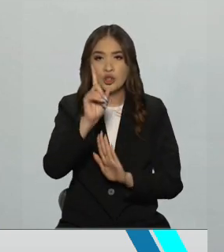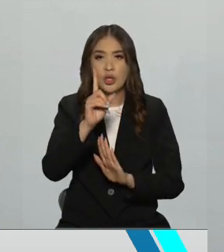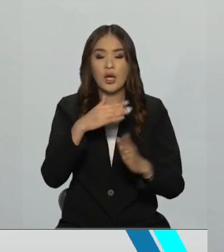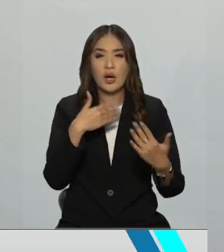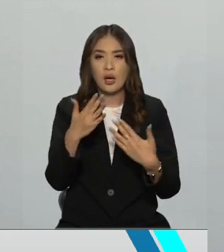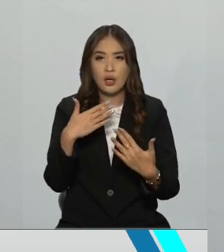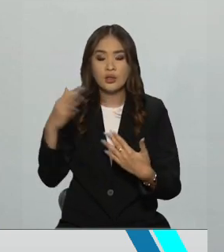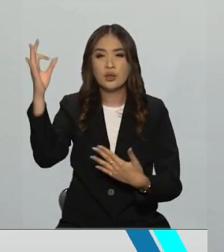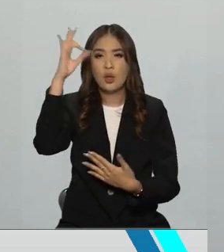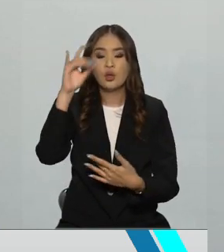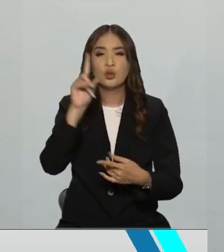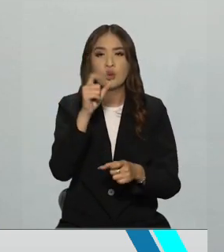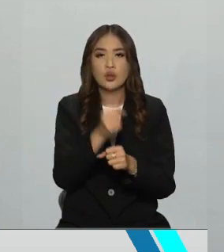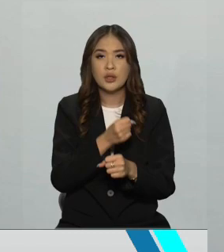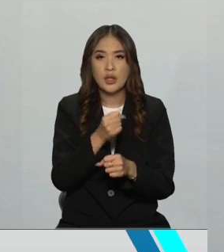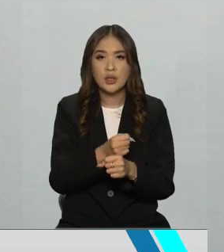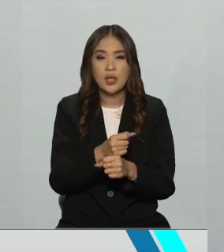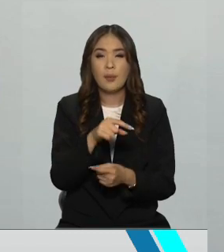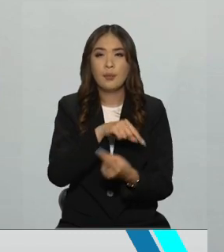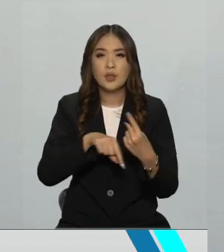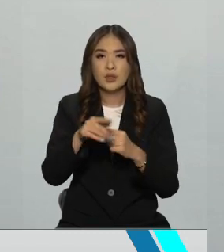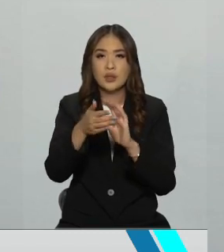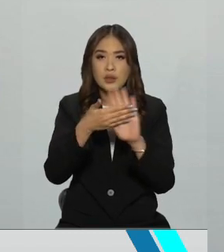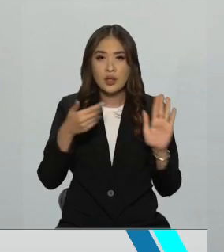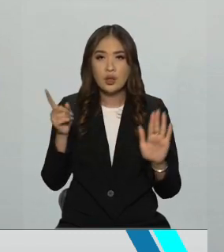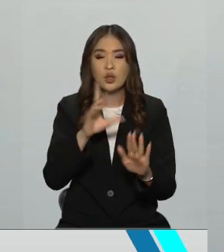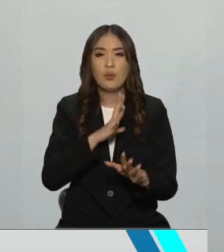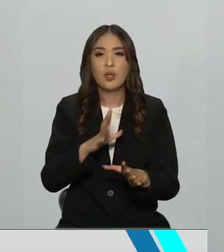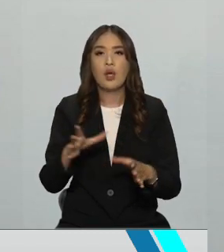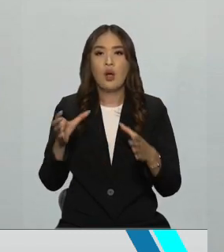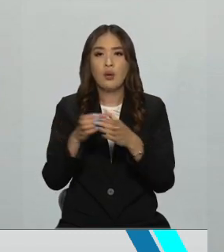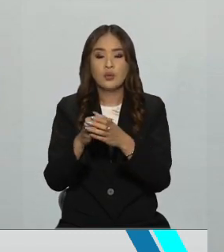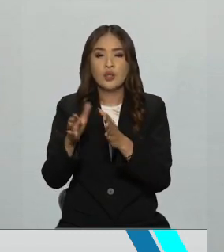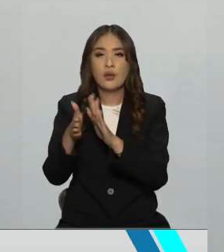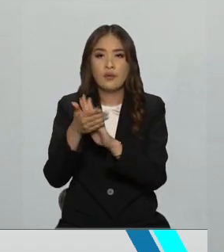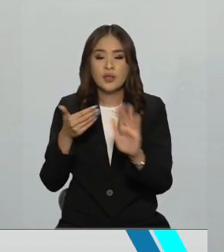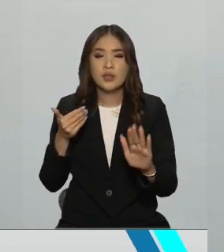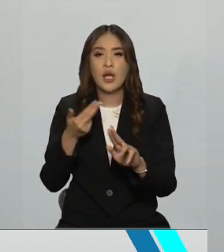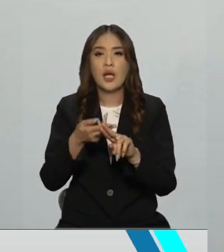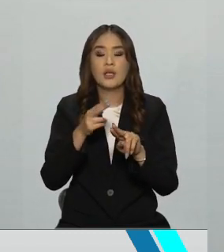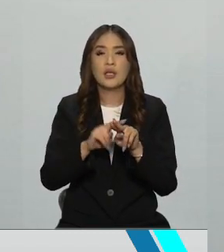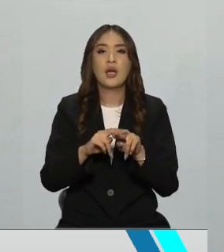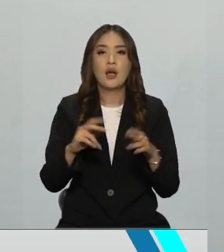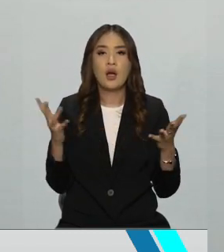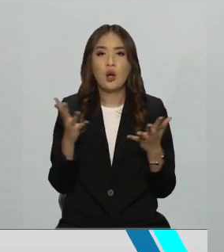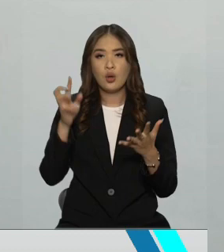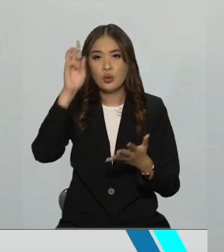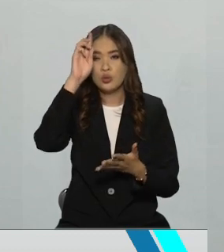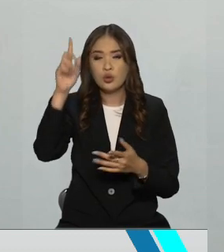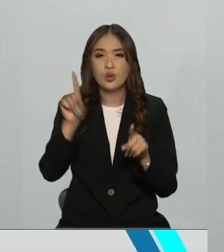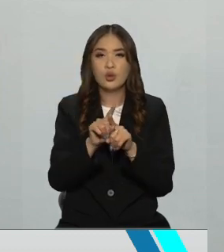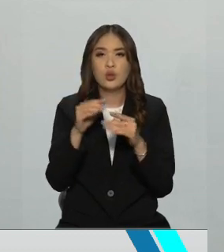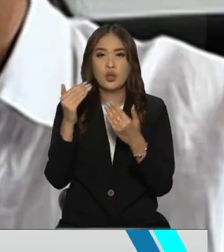что нужно делать, чтобы бизнес вовлекался, что нужно делать, чтобы общественность шла навстречу и что необходимо делать со стороны государственных